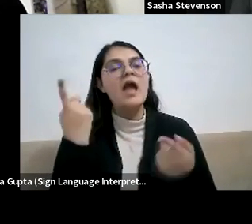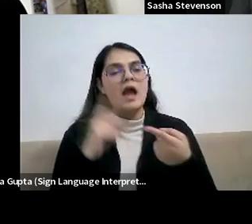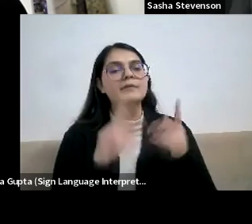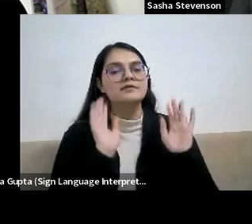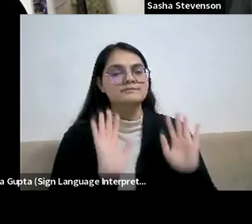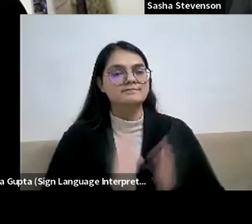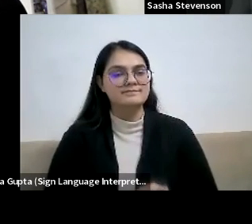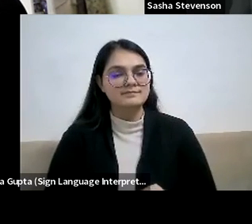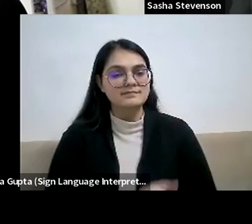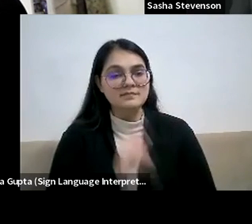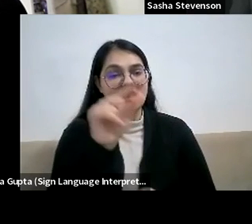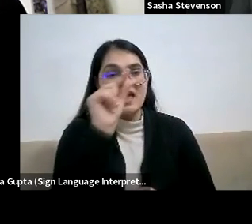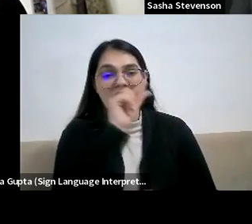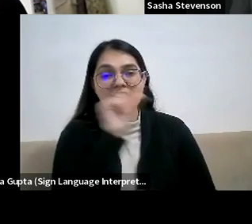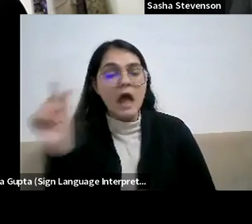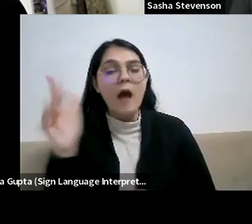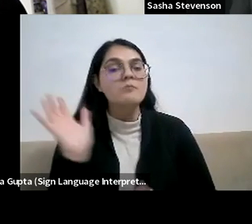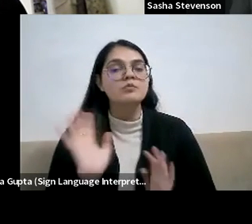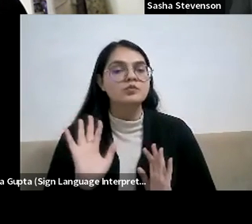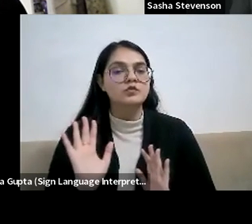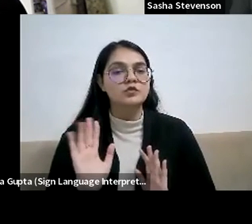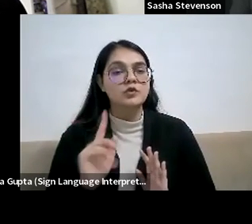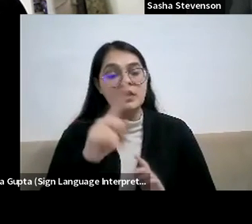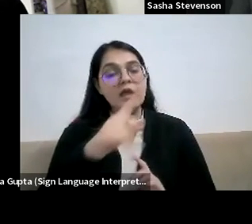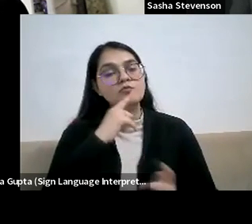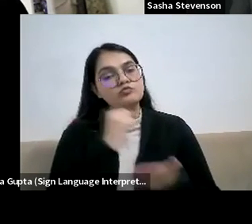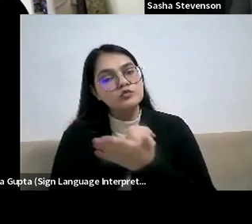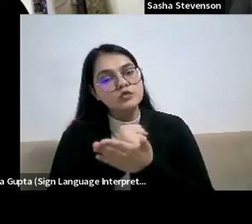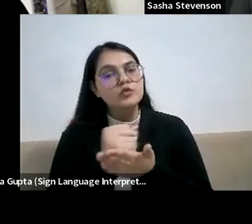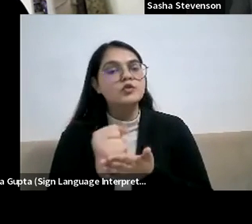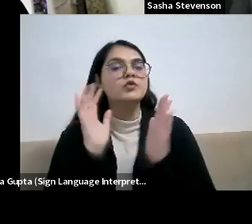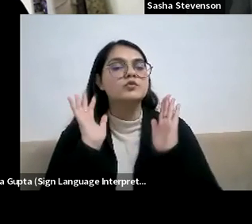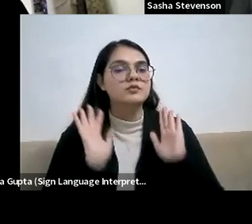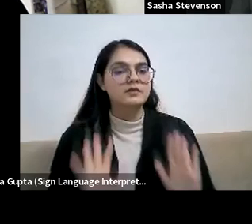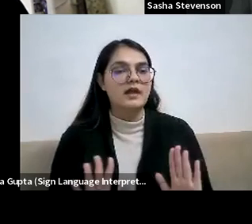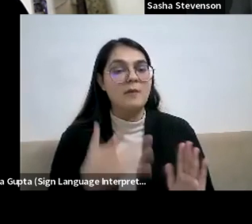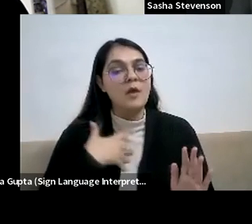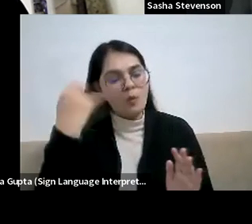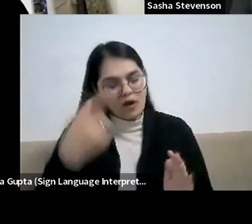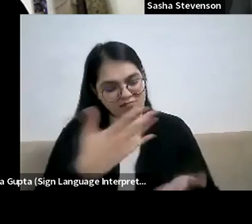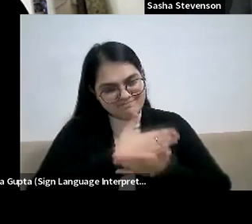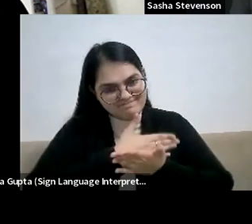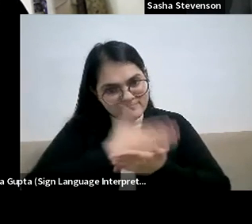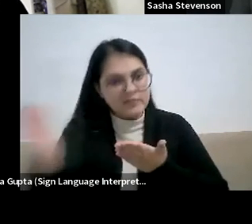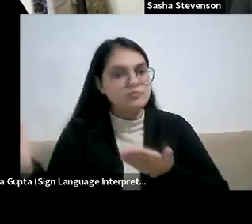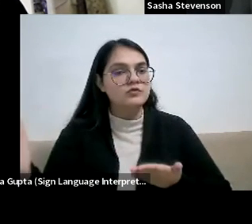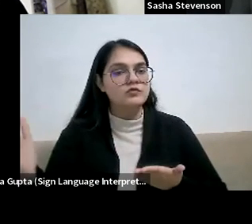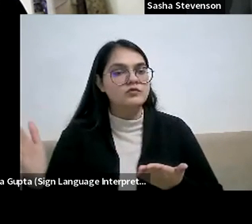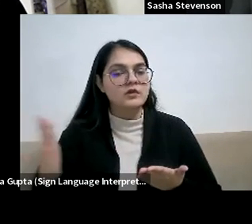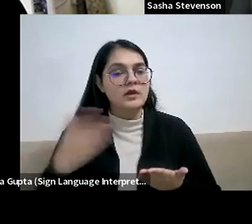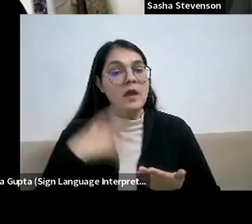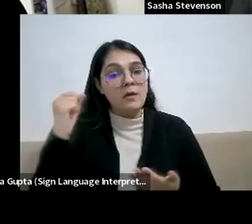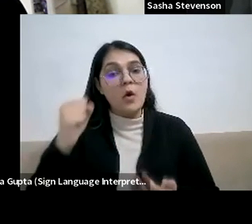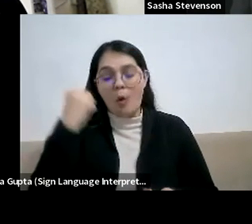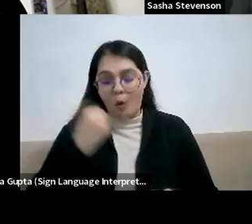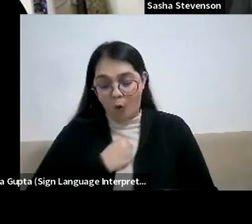तो ये नाम का बात नहीं है. एक सच में डेमोक्रेटिक रिवोल्यूशन होना चाहिए, और सच में डेमोक्रेटिक राइट्स